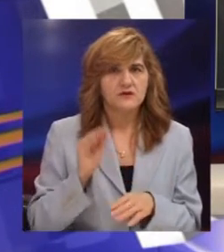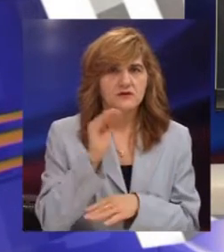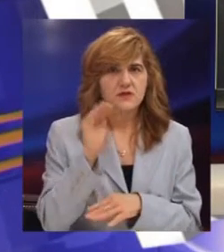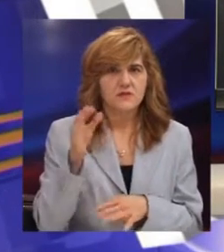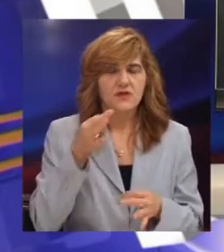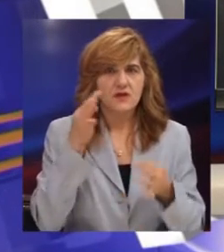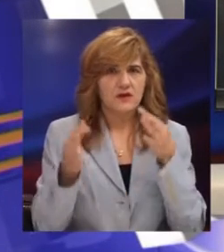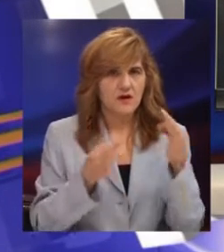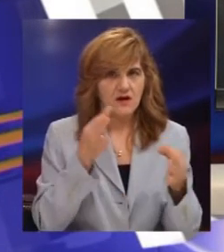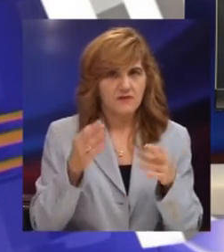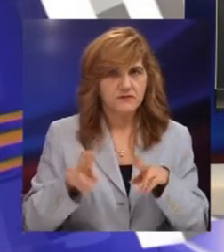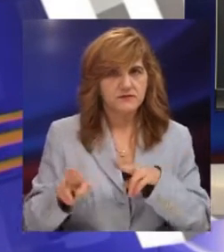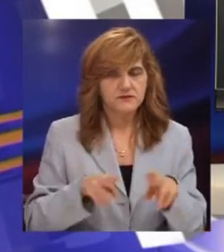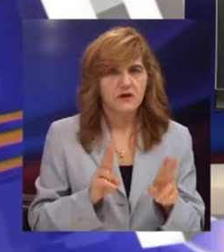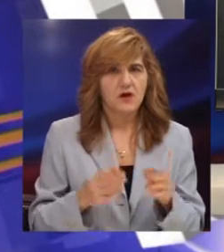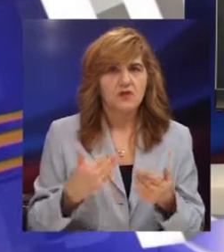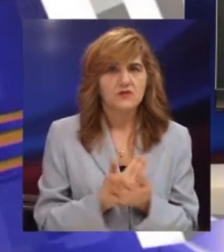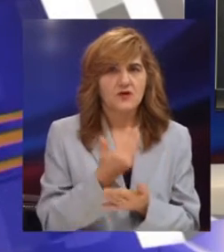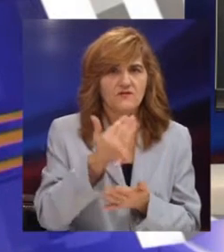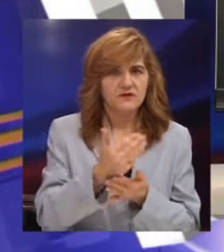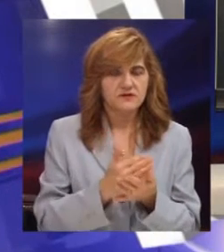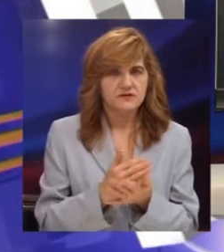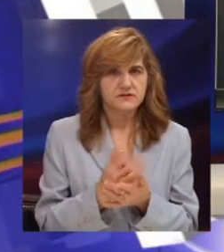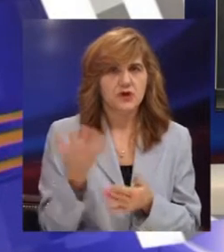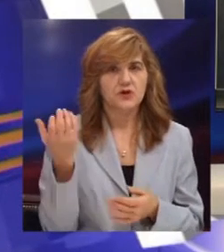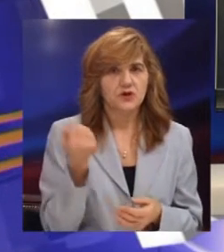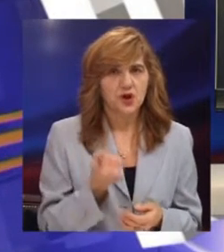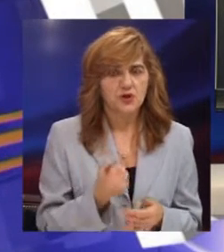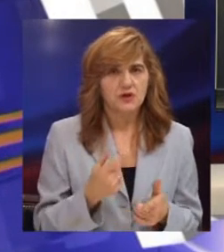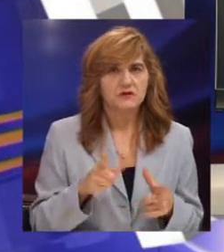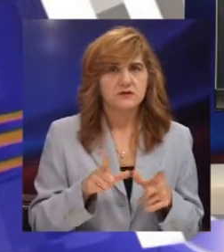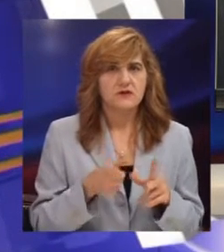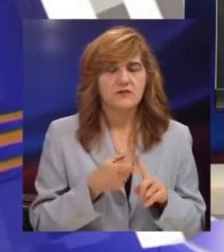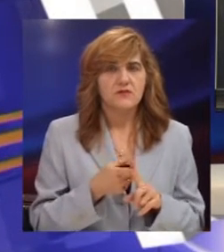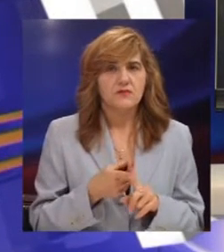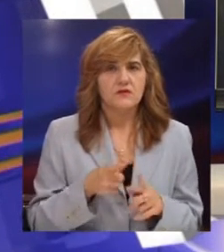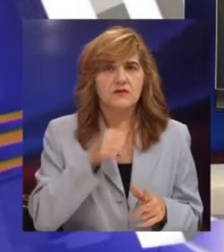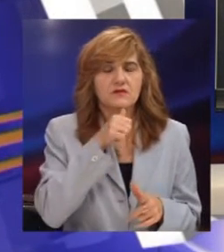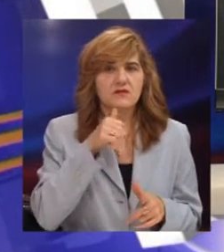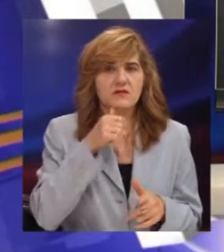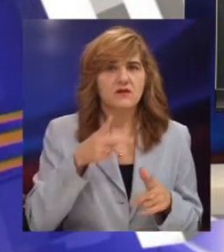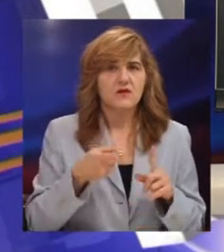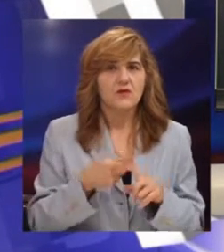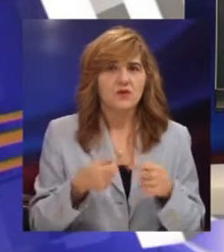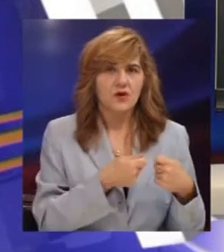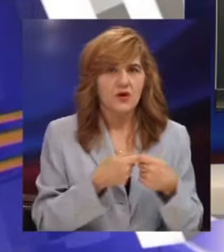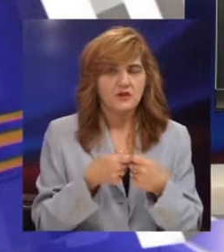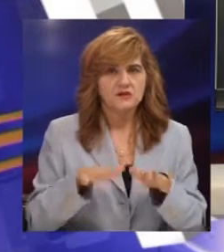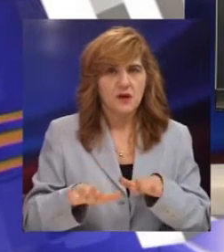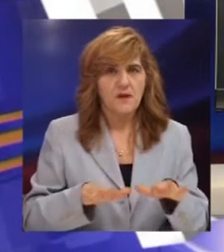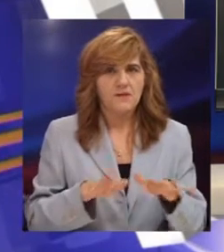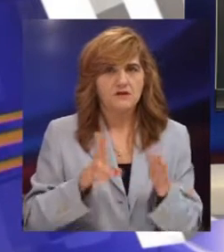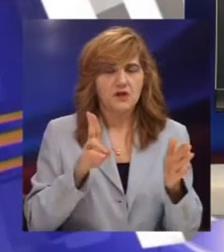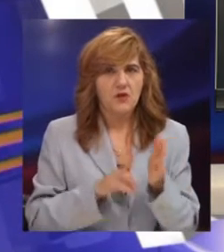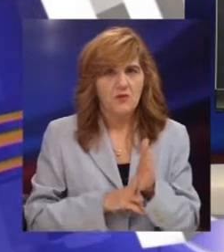poveren javnim izvršiteljima. Kako novi zakon o izvršenju i obezbeđenju donosi novu koncepciju sprovođenja izvršenja u organizaciji